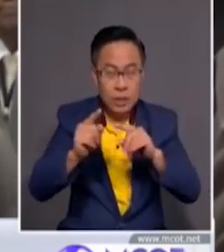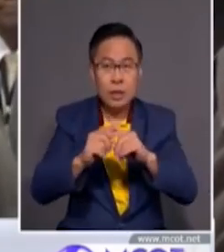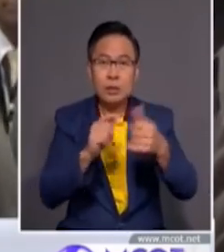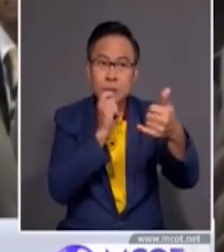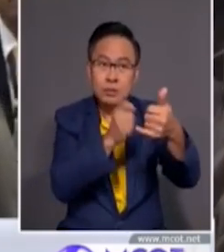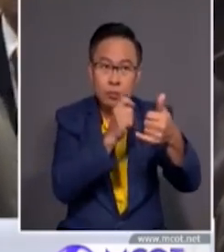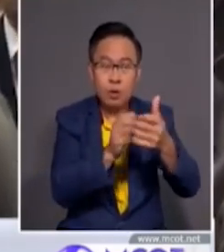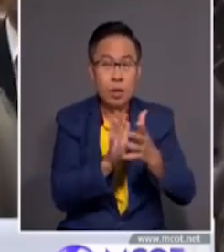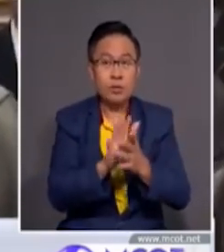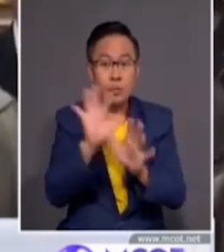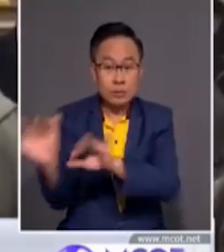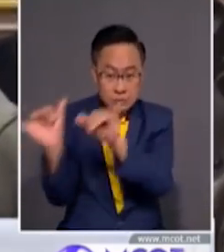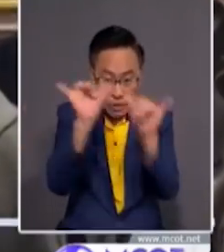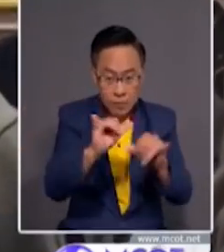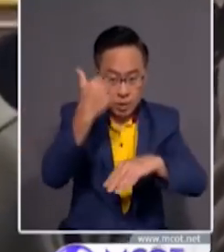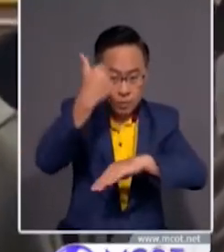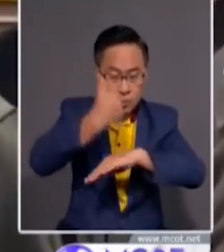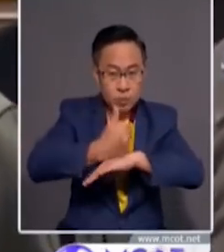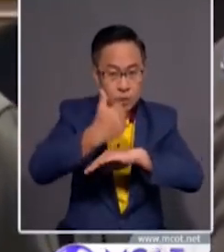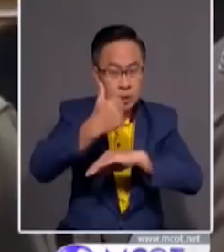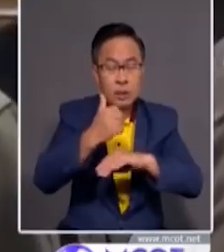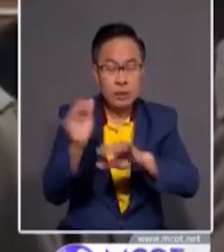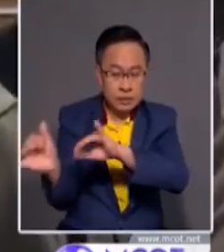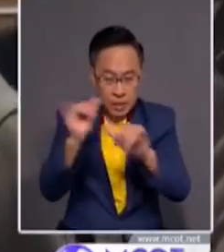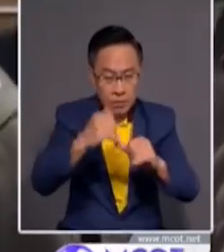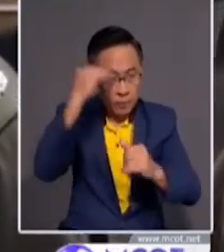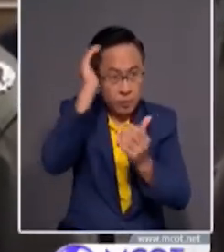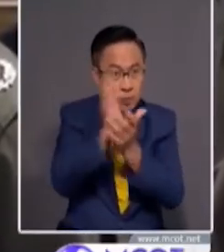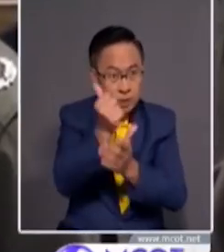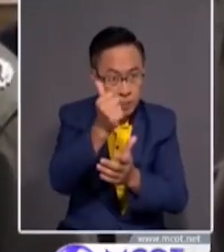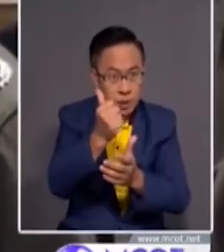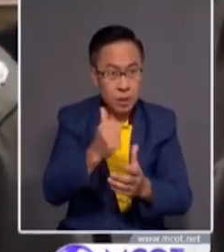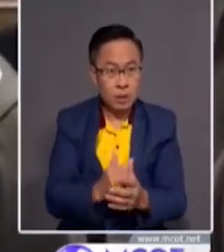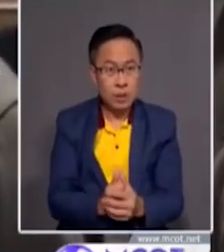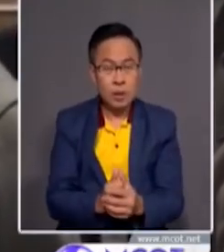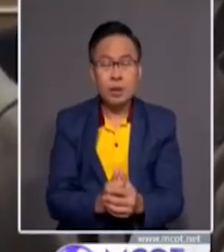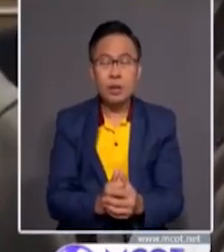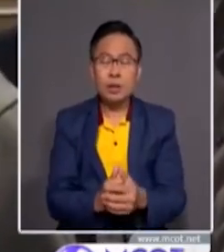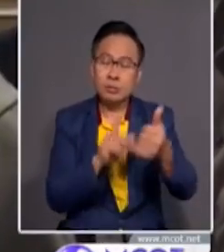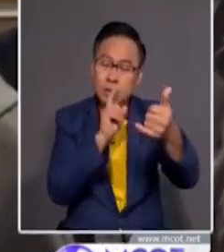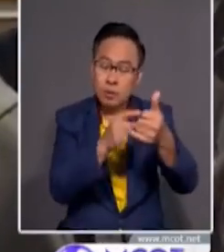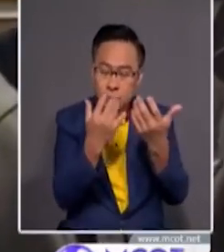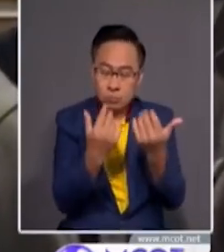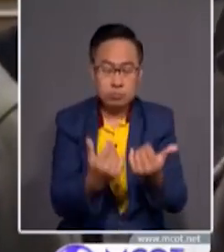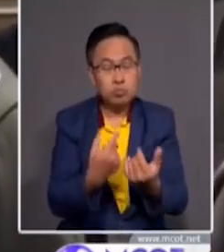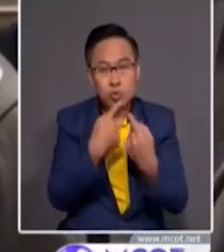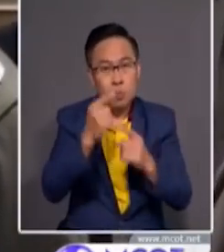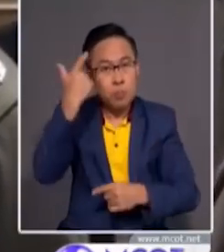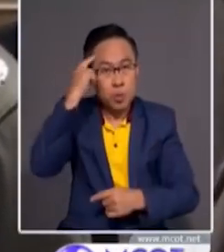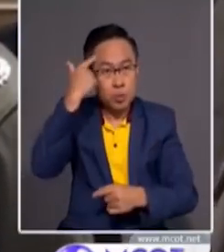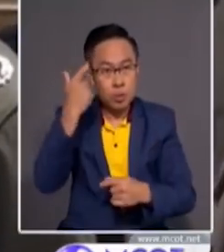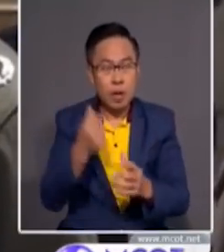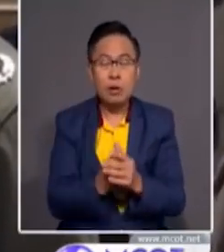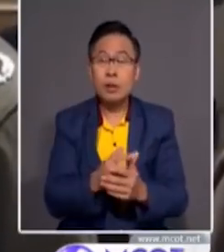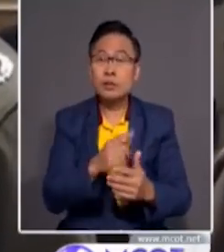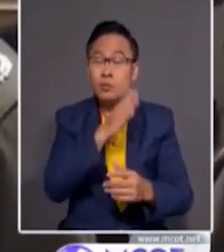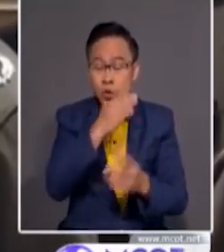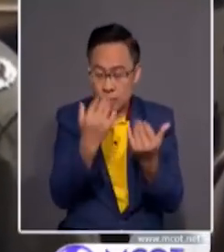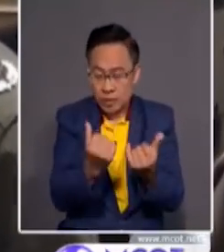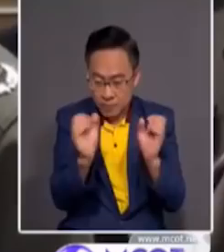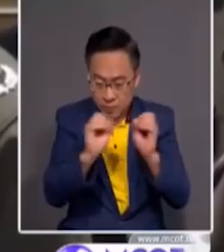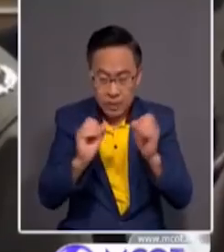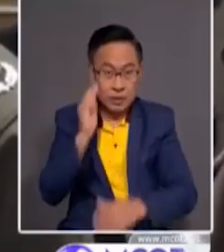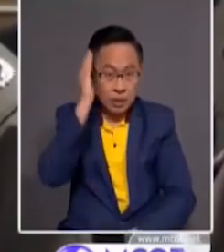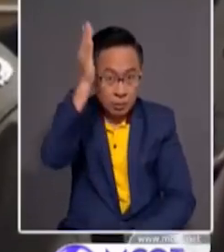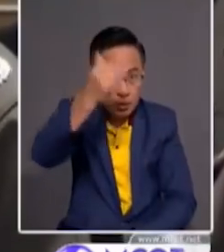ผมไม่ใช่ไม่ได้คือเบื้องต้นเนี่ยอาจจะเป็นไปไม่ได้แต่ในอนาคตเนี่ยมีความเป็นไปได้ไหมที่กับการที่จะกลับมาเป็นตำรวจ ไม่ท